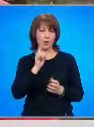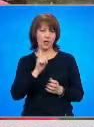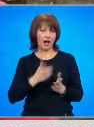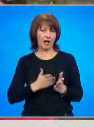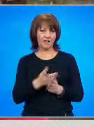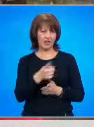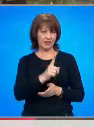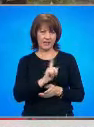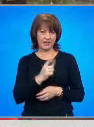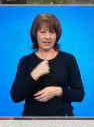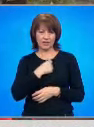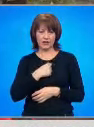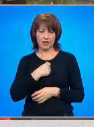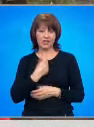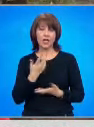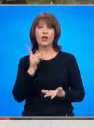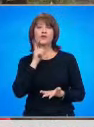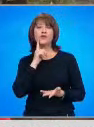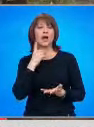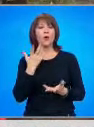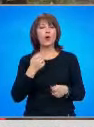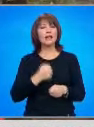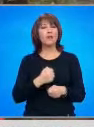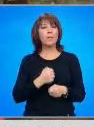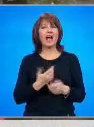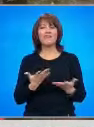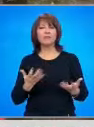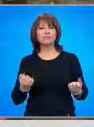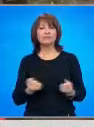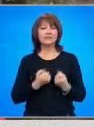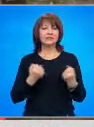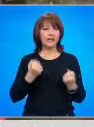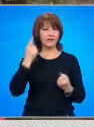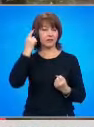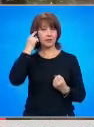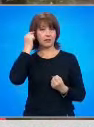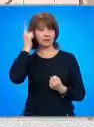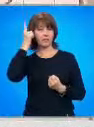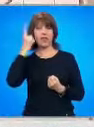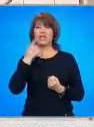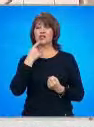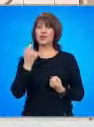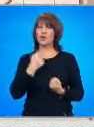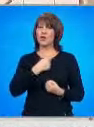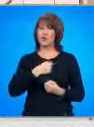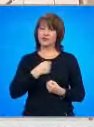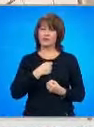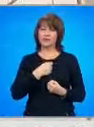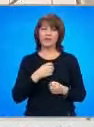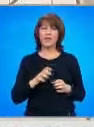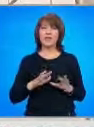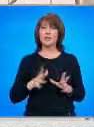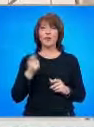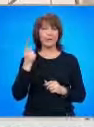съжалявате? Човек, когато прави действията си с разсъдъка си, защо да съжалява? Според председателя на